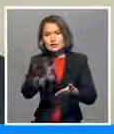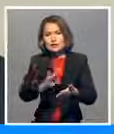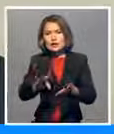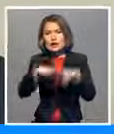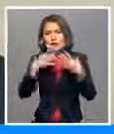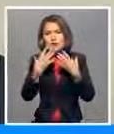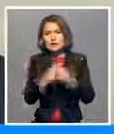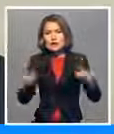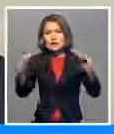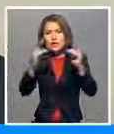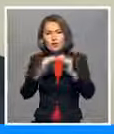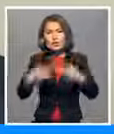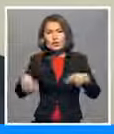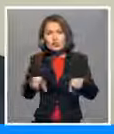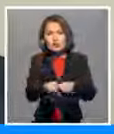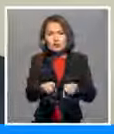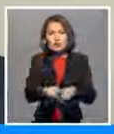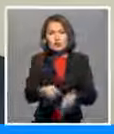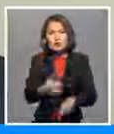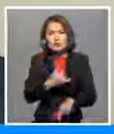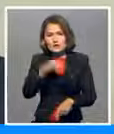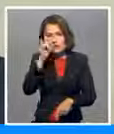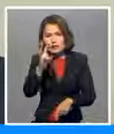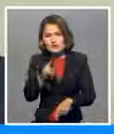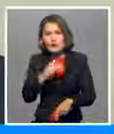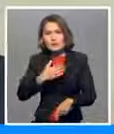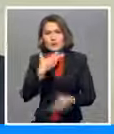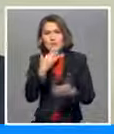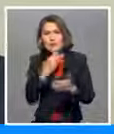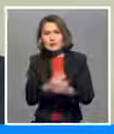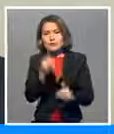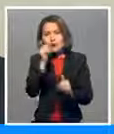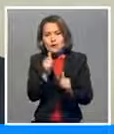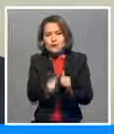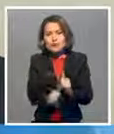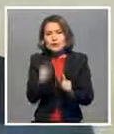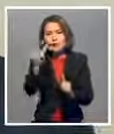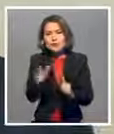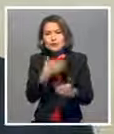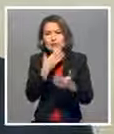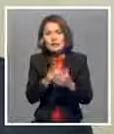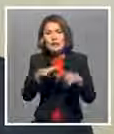қара шаңырағымыздың жаңағы шаңырағын шайқалтып алмаудың амал үшін жазылған жырлар енген.